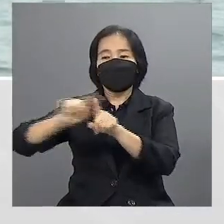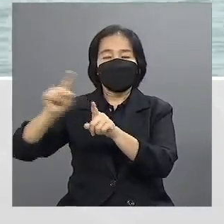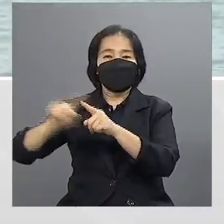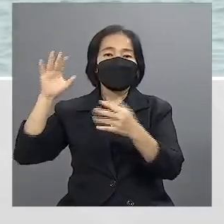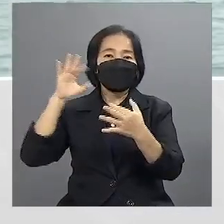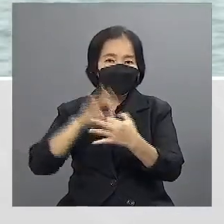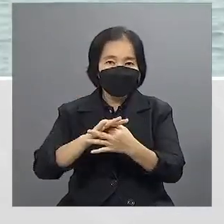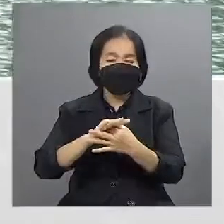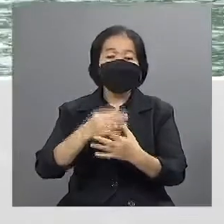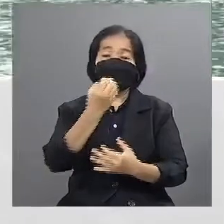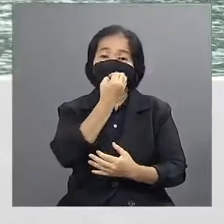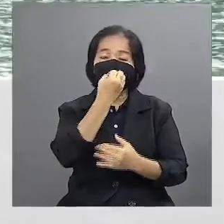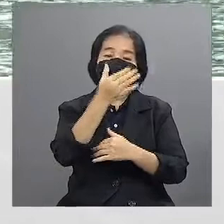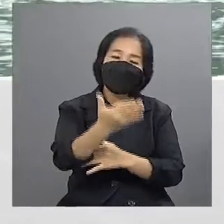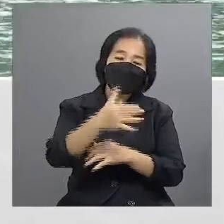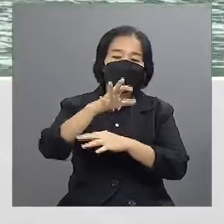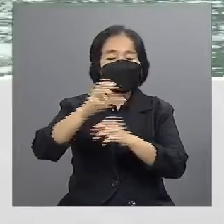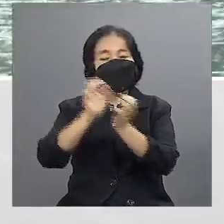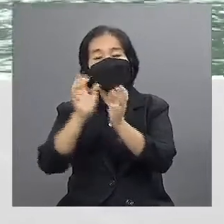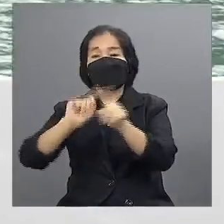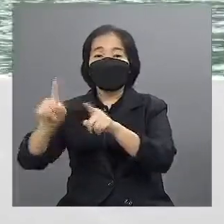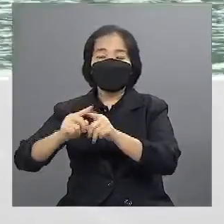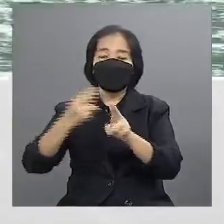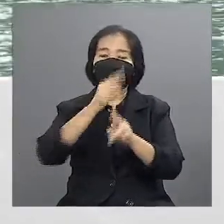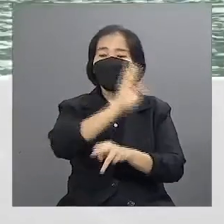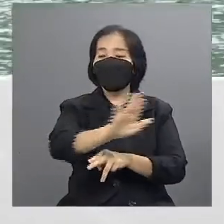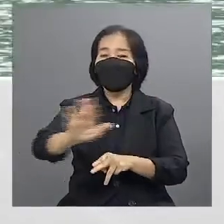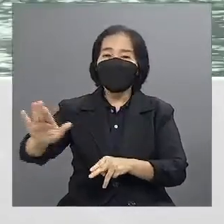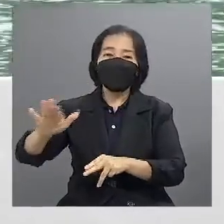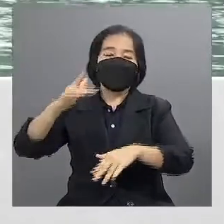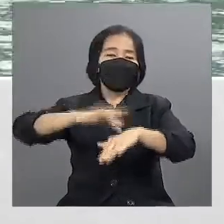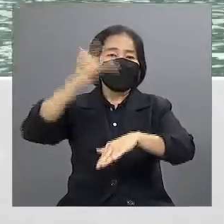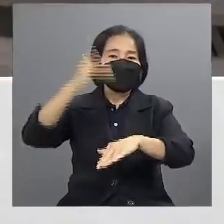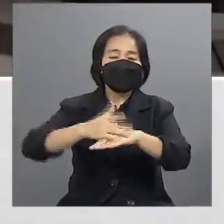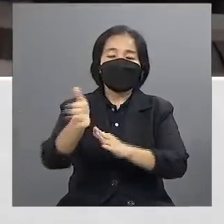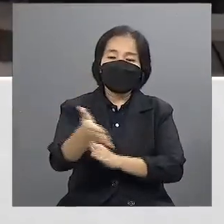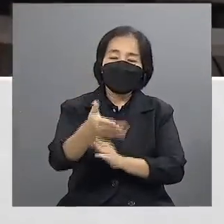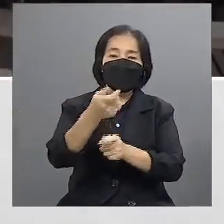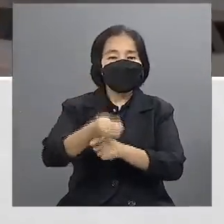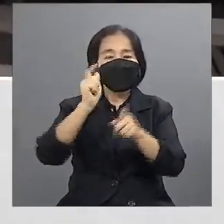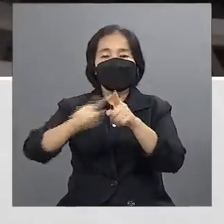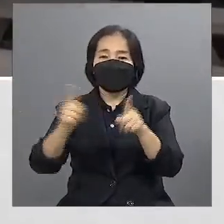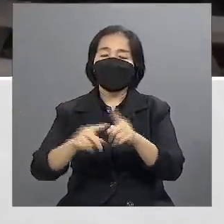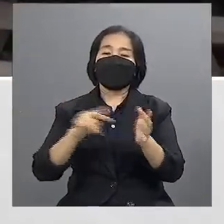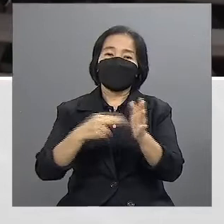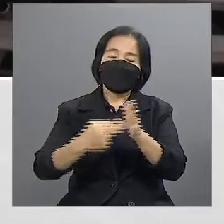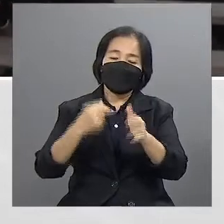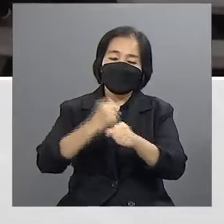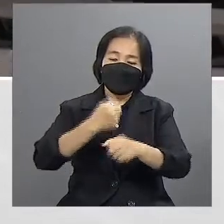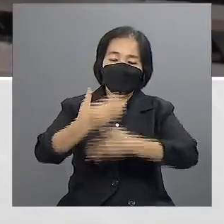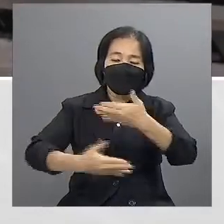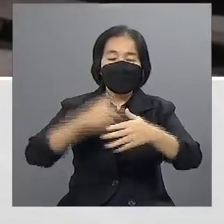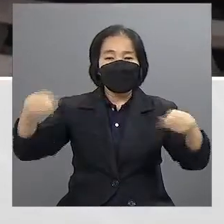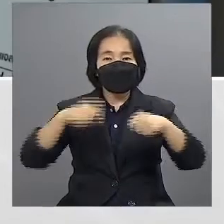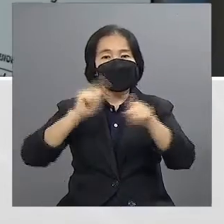้านข้ไปสู่ระดับขี่หาดวหอพัธธรมช้นะครัเหืการน้เที่วเชิงสุภพเที่ยว้วก็สามารถ